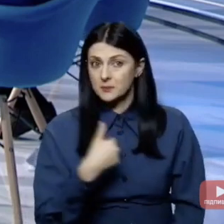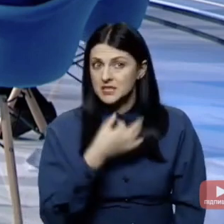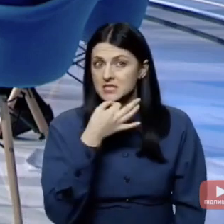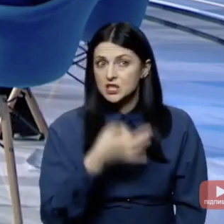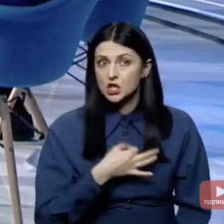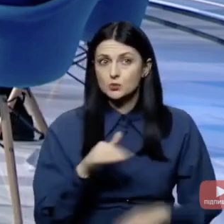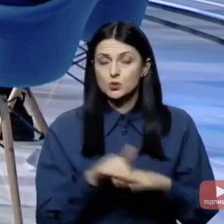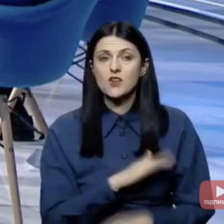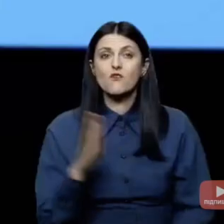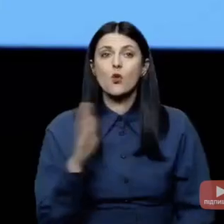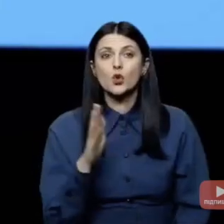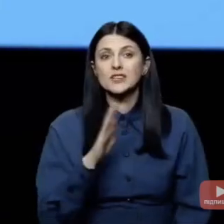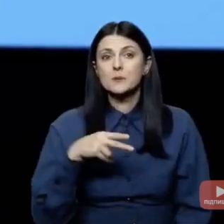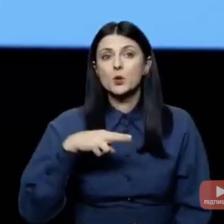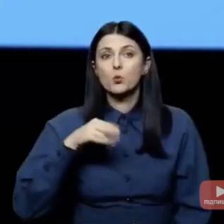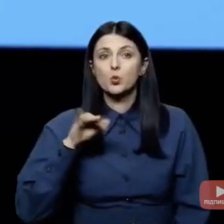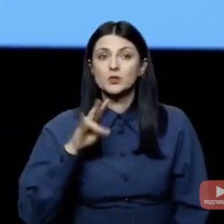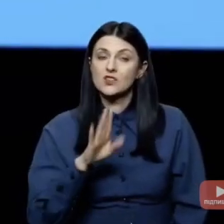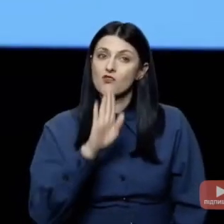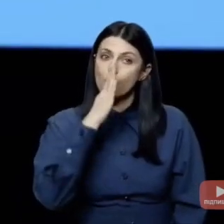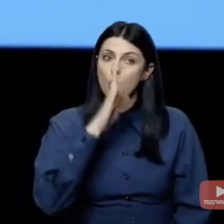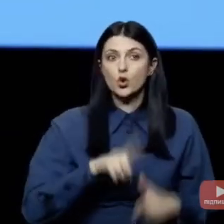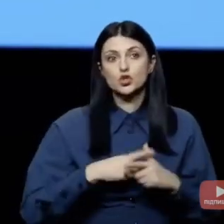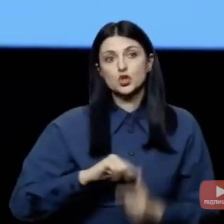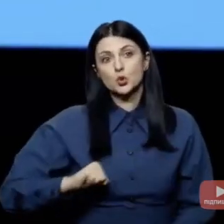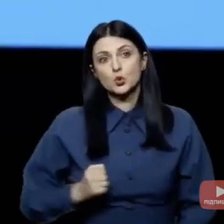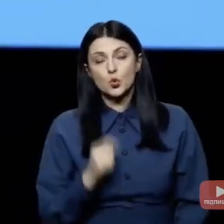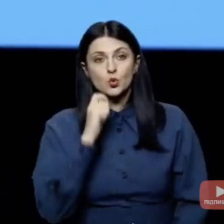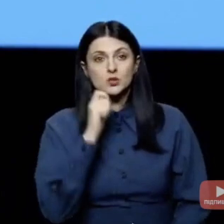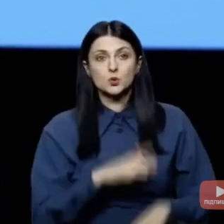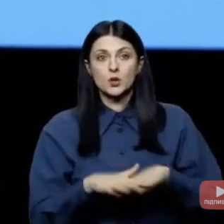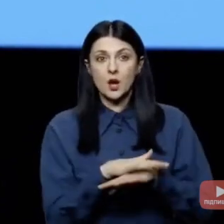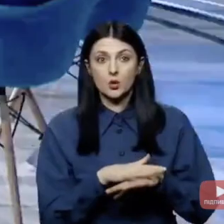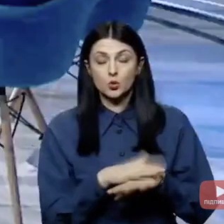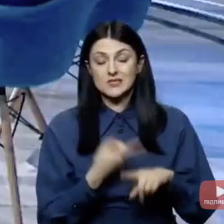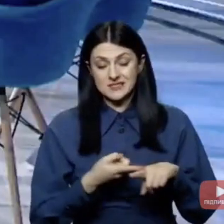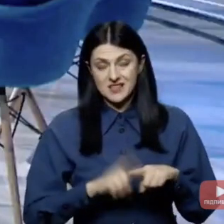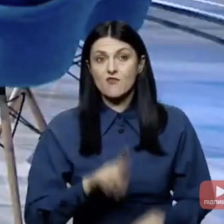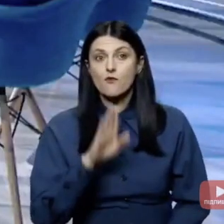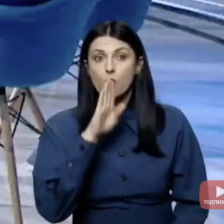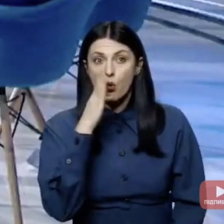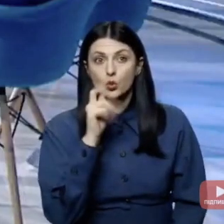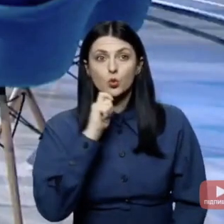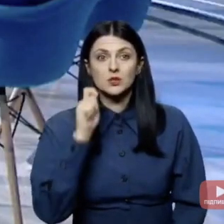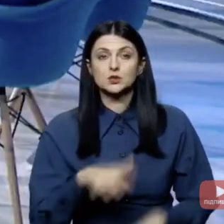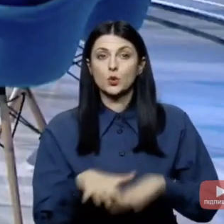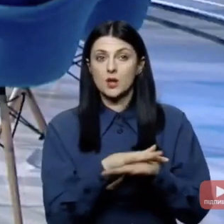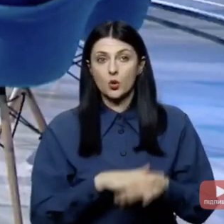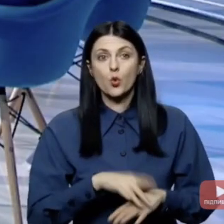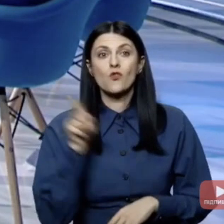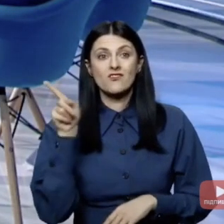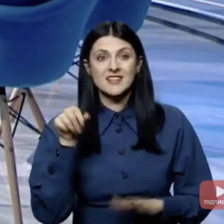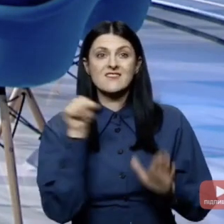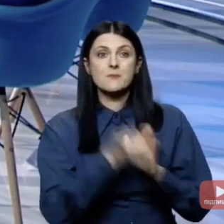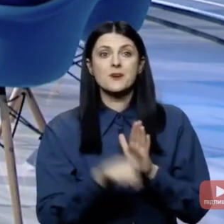Володимир Путін – ворог чи друг українського народу? Це ворог українського народу. Тому що він вбиває українців, він